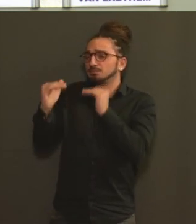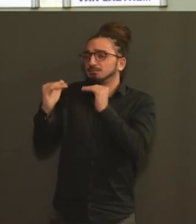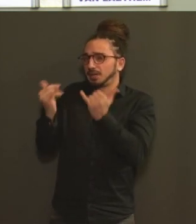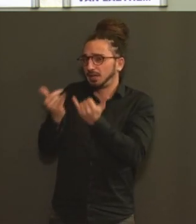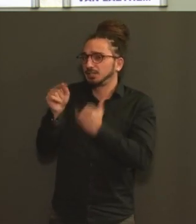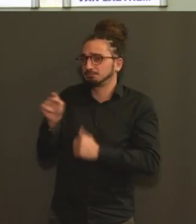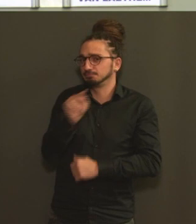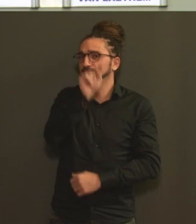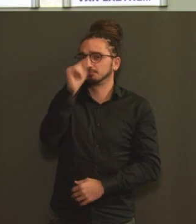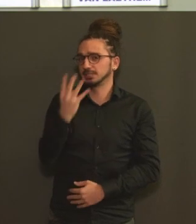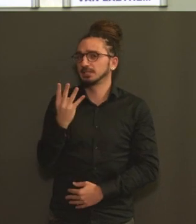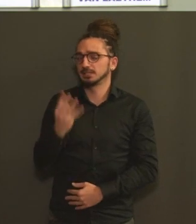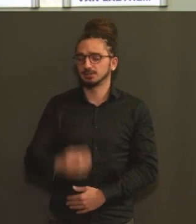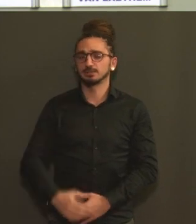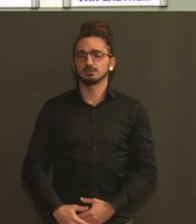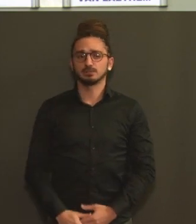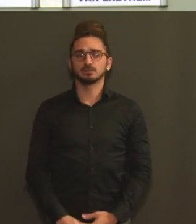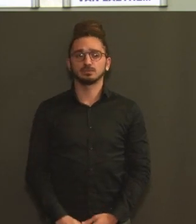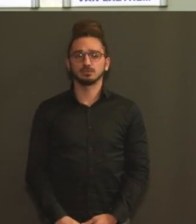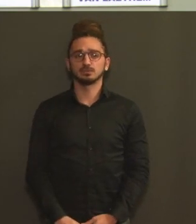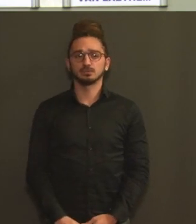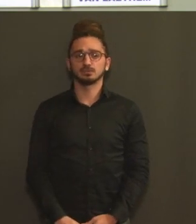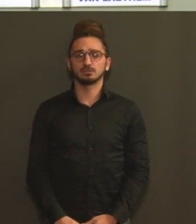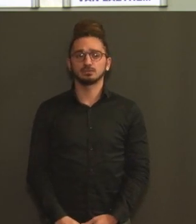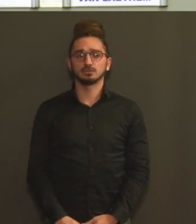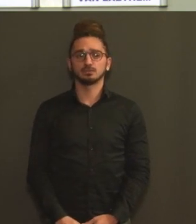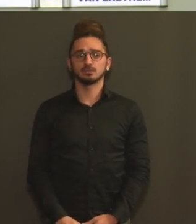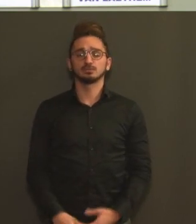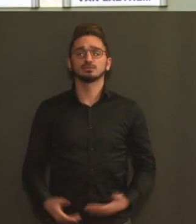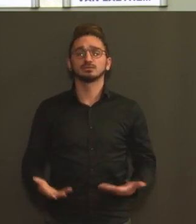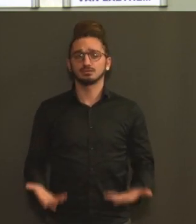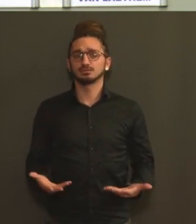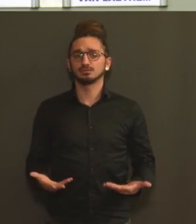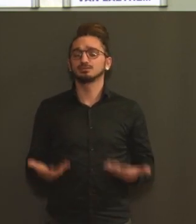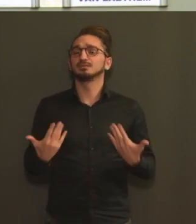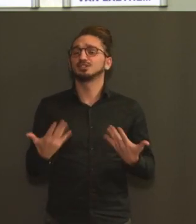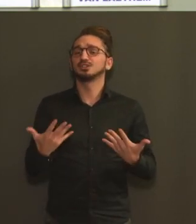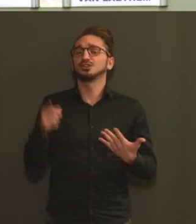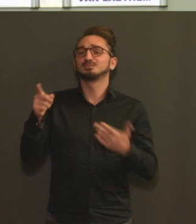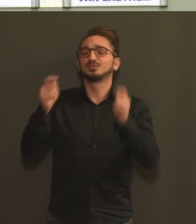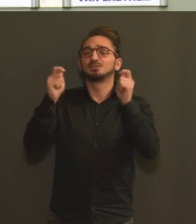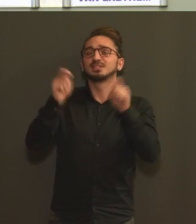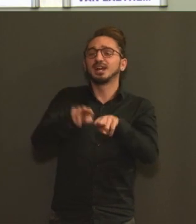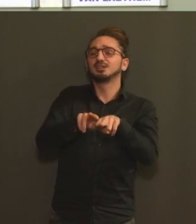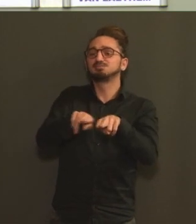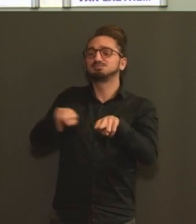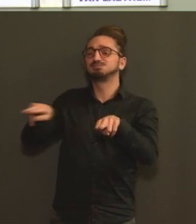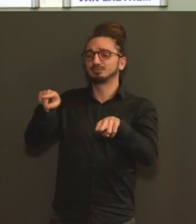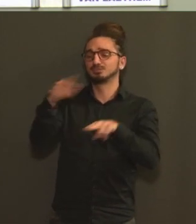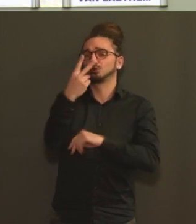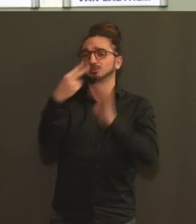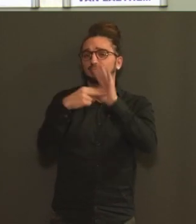Ceci nous amène à avoir actuellement 2362 patients Covid hospitalisés,